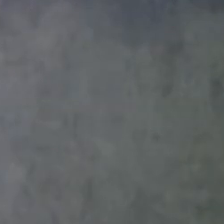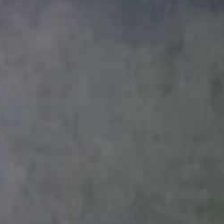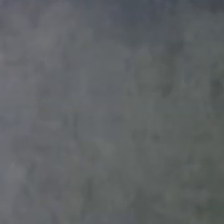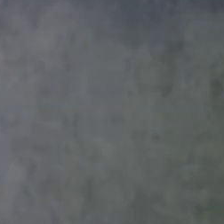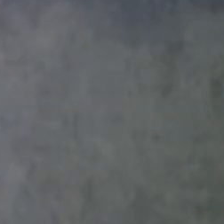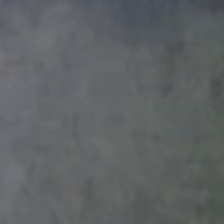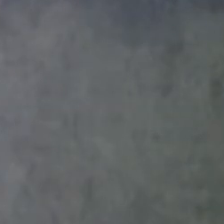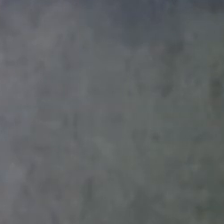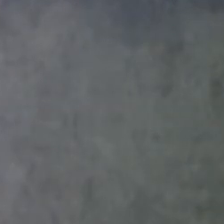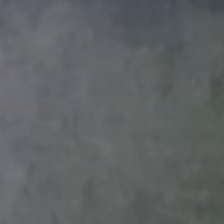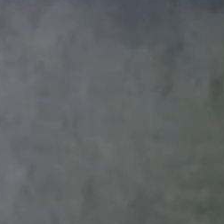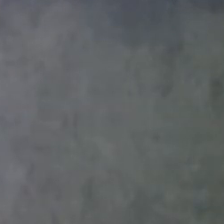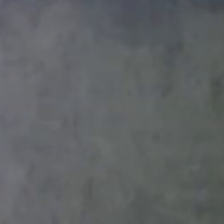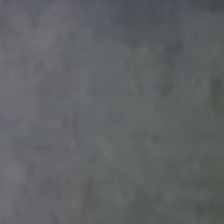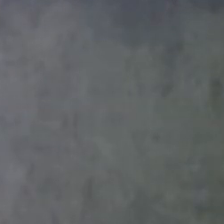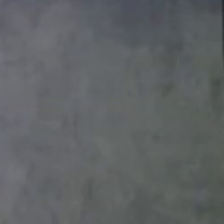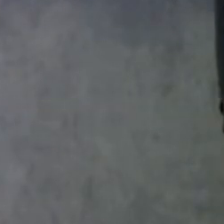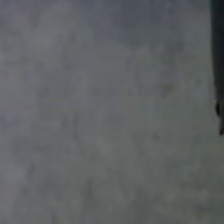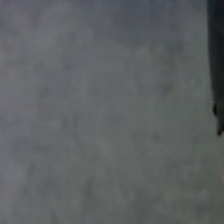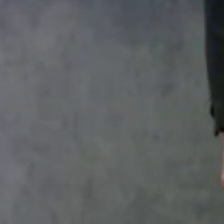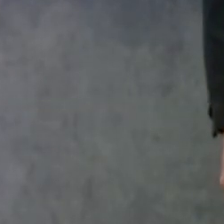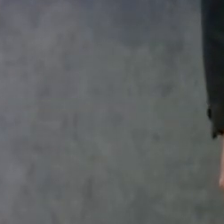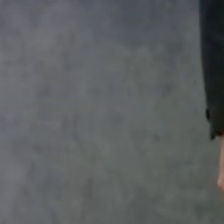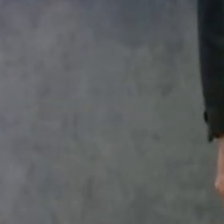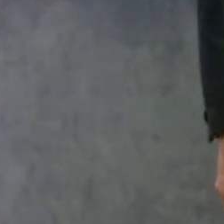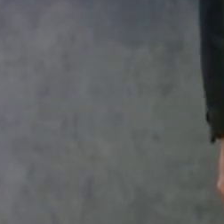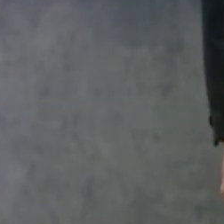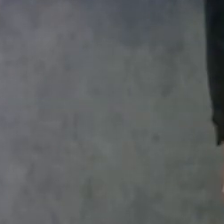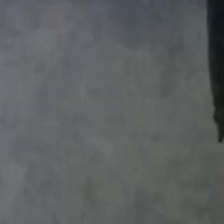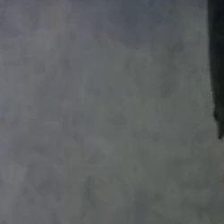kapuso abroad naman, maaaring po kaming masubaybayan sa